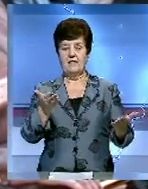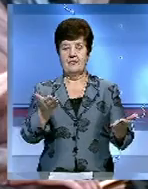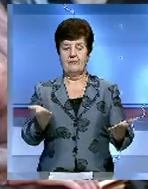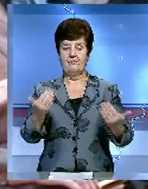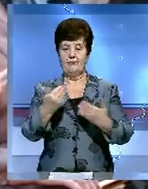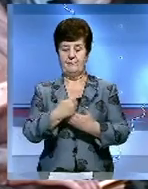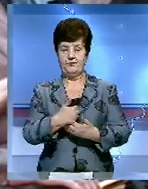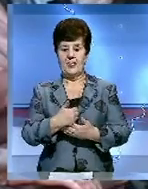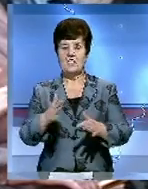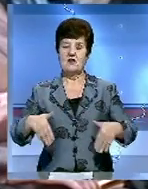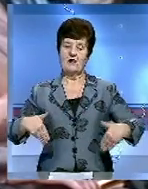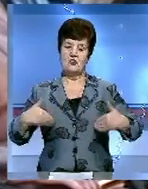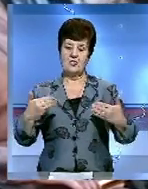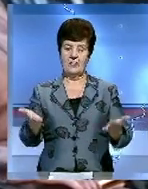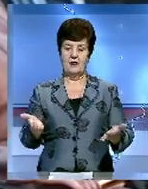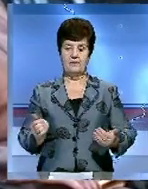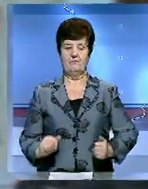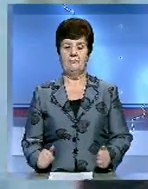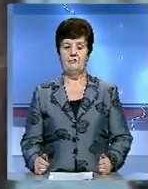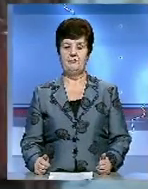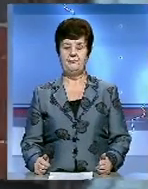și felicitări!